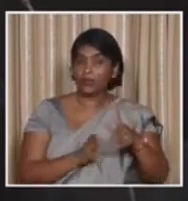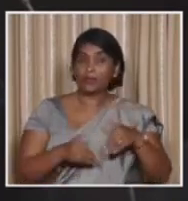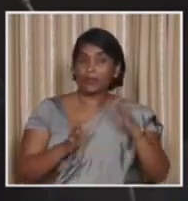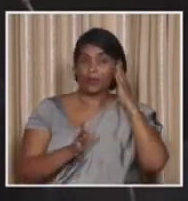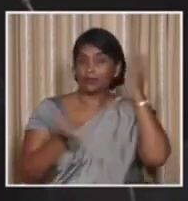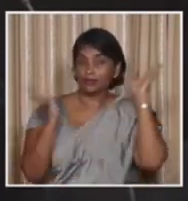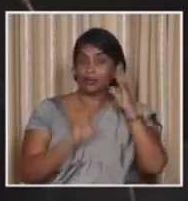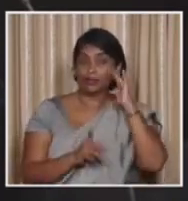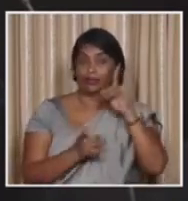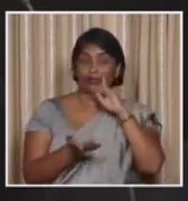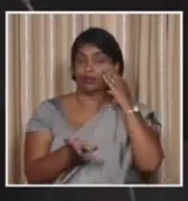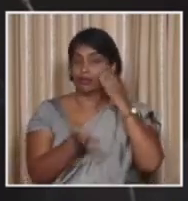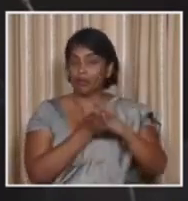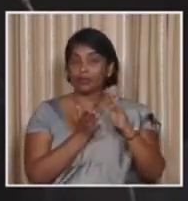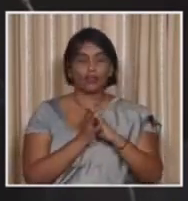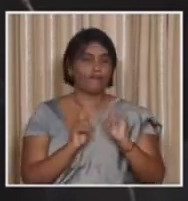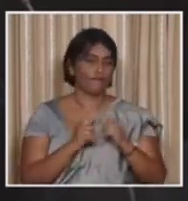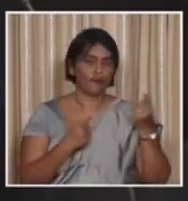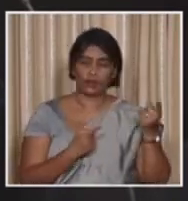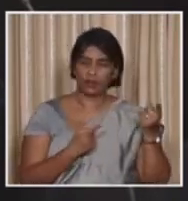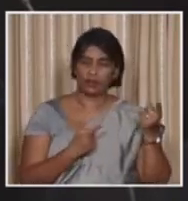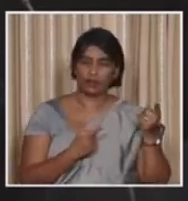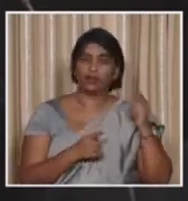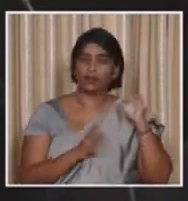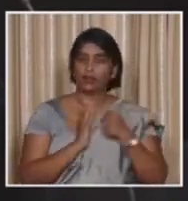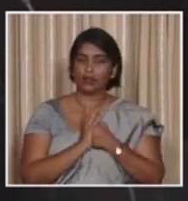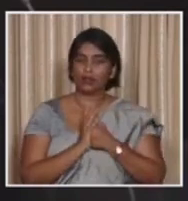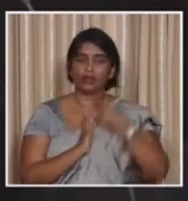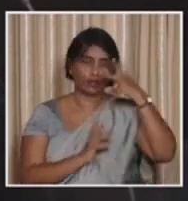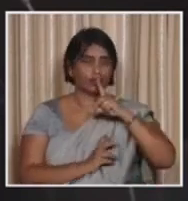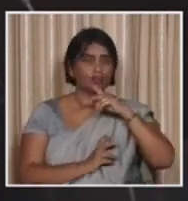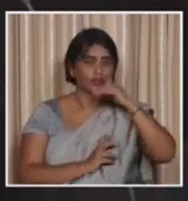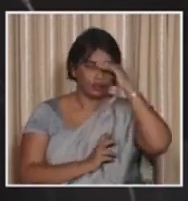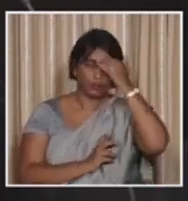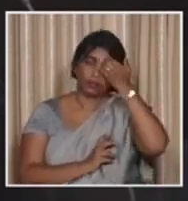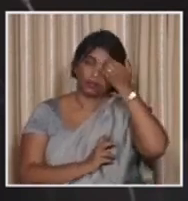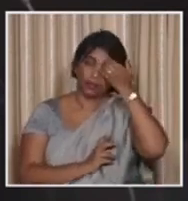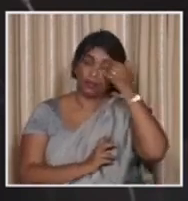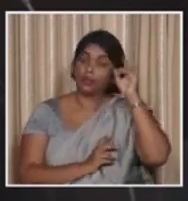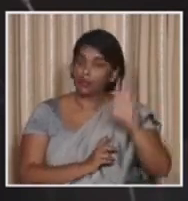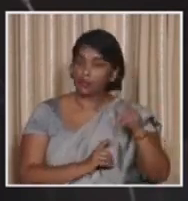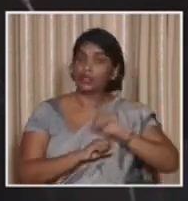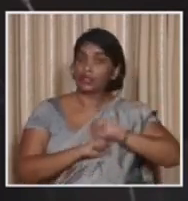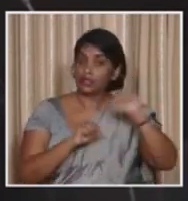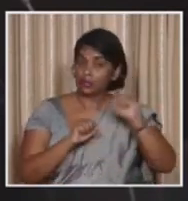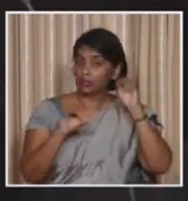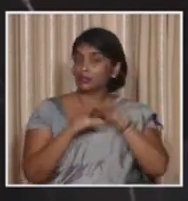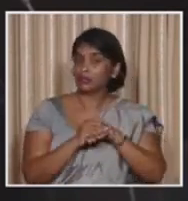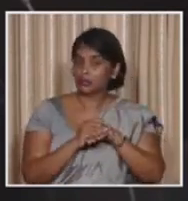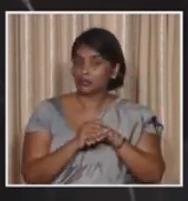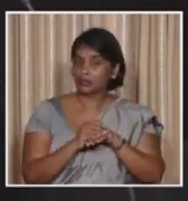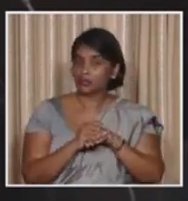බහින කාන්තාවන්ට සලකන්නේ වෙන විදියක් තුලින්න. ගරු නියෝජ්‍ය කතානායකතුමනි ඒ උද්ඝෝෂණය සිද්ධ